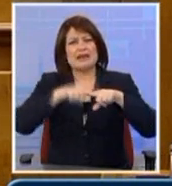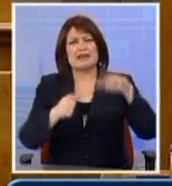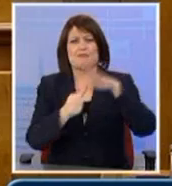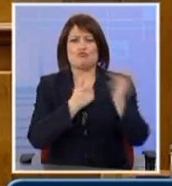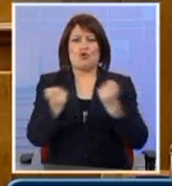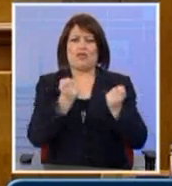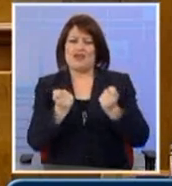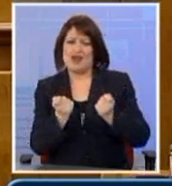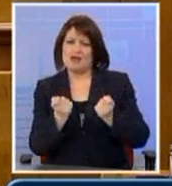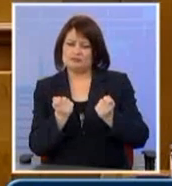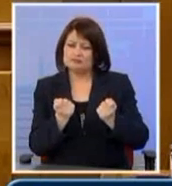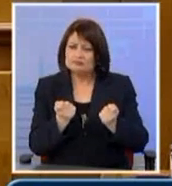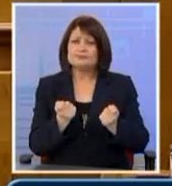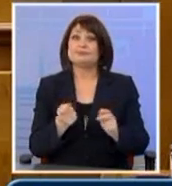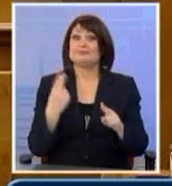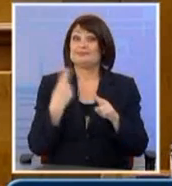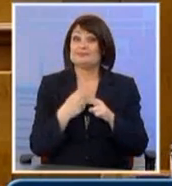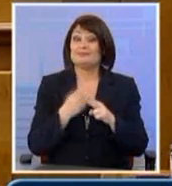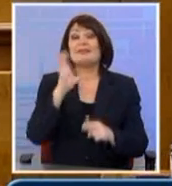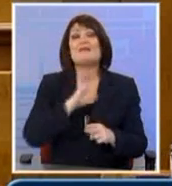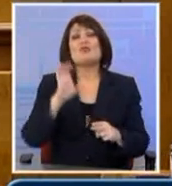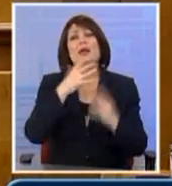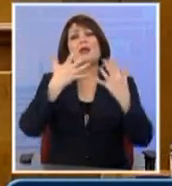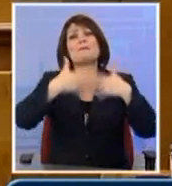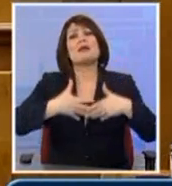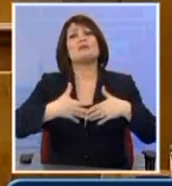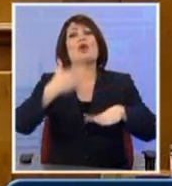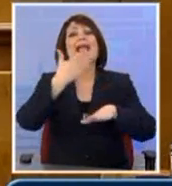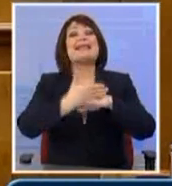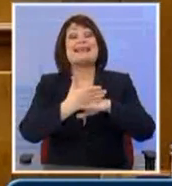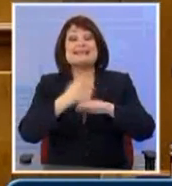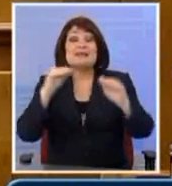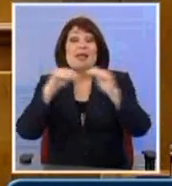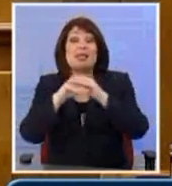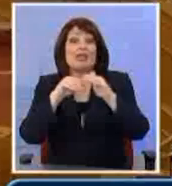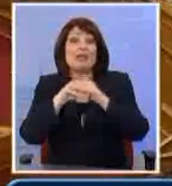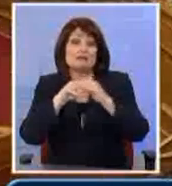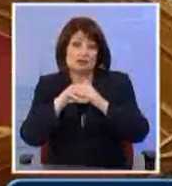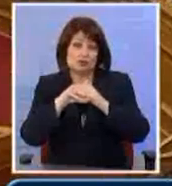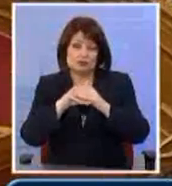Προεδρίας και κυρίως του Ευρωπαϊκού Μηχανισμού Εγγύησης Καταθέσεων.